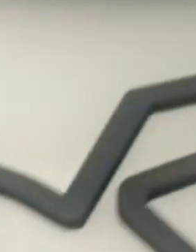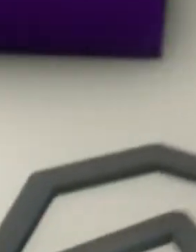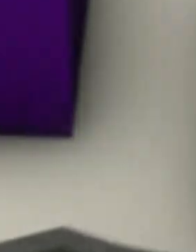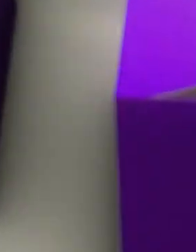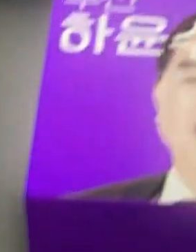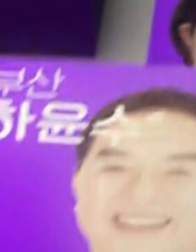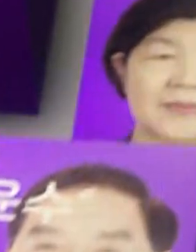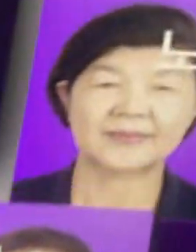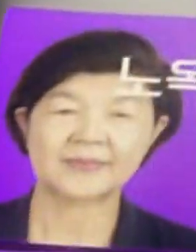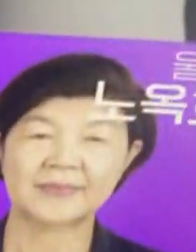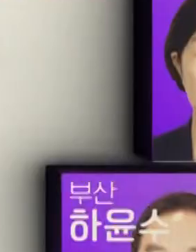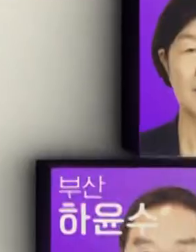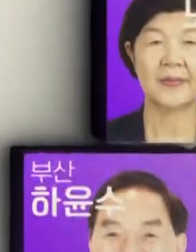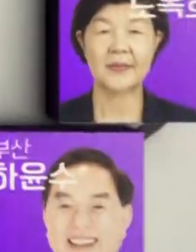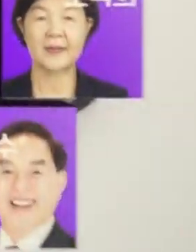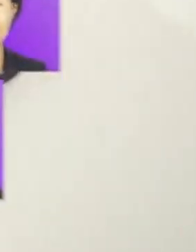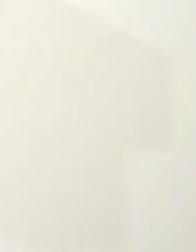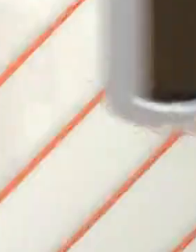으